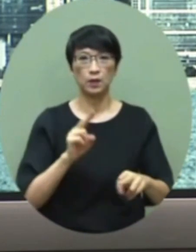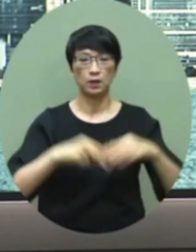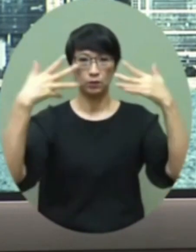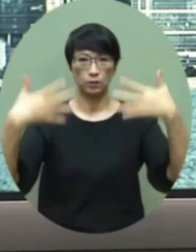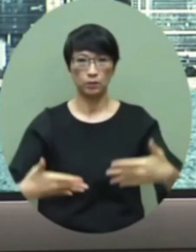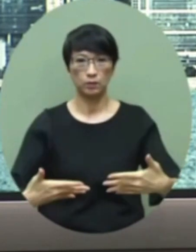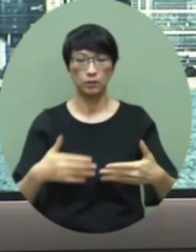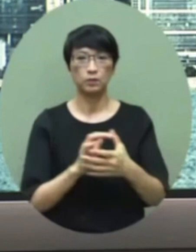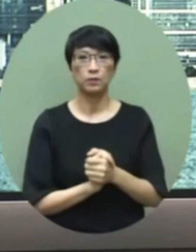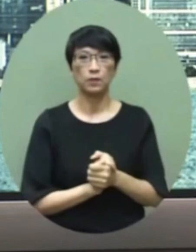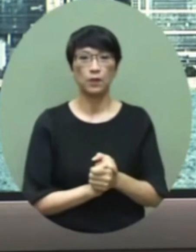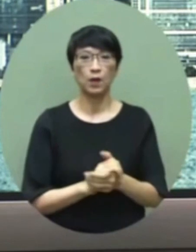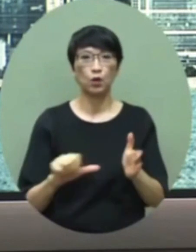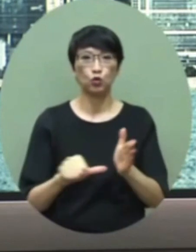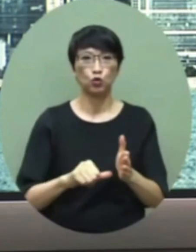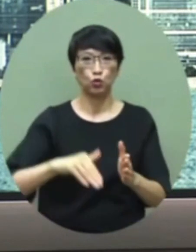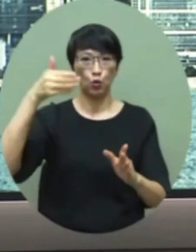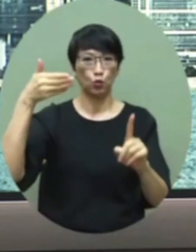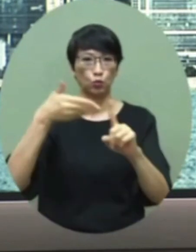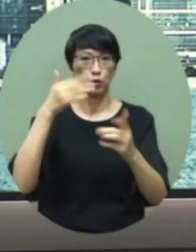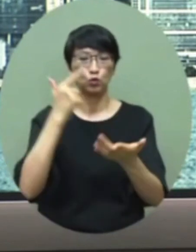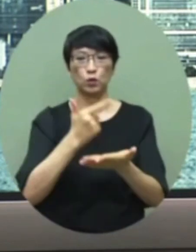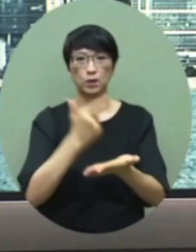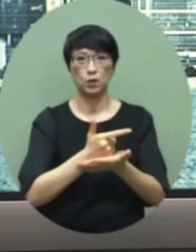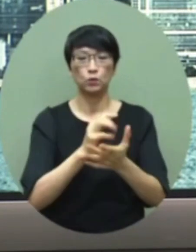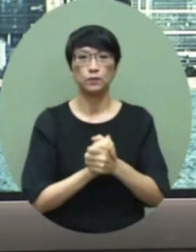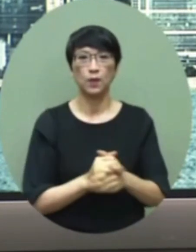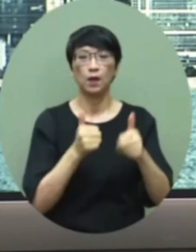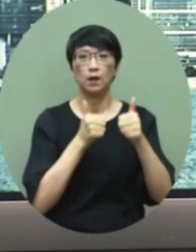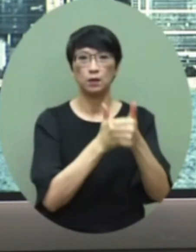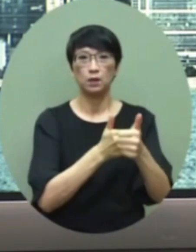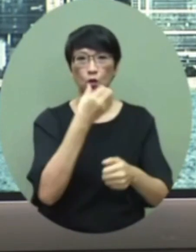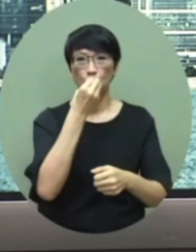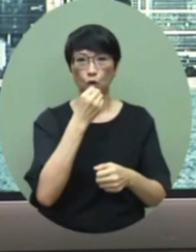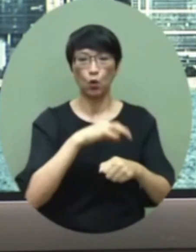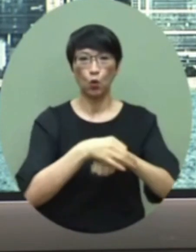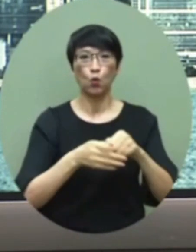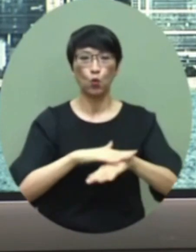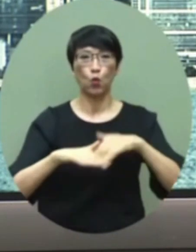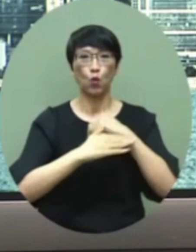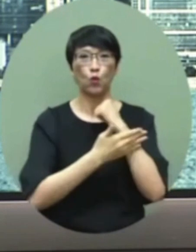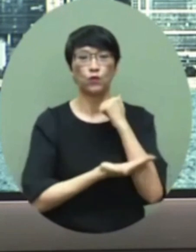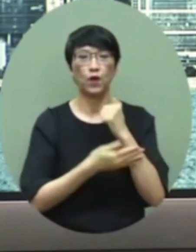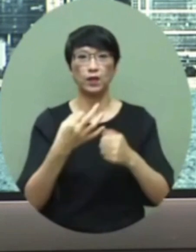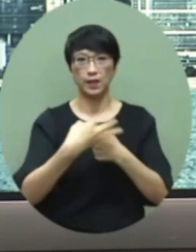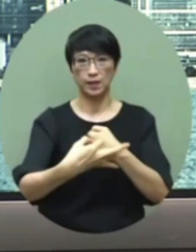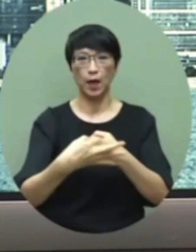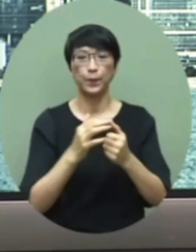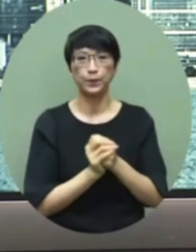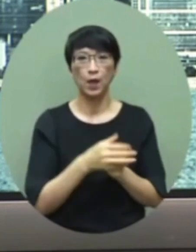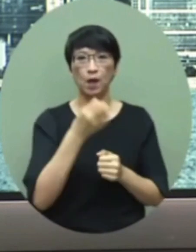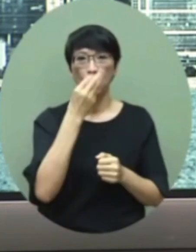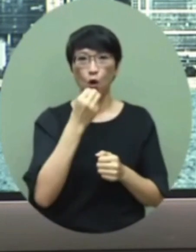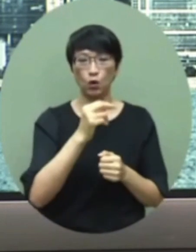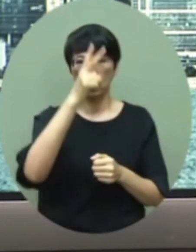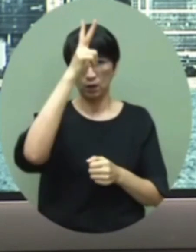兩制方針的最高原則。根據《香港國安法》第三條，香